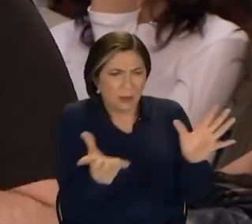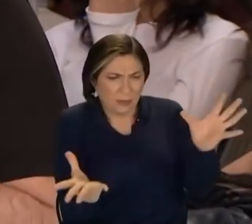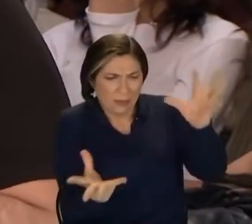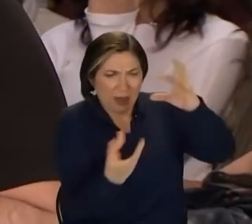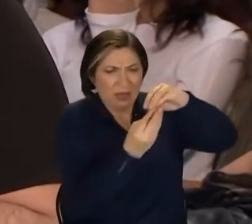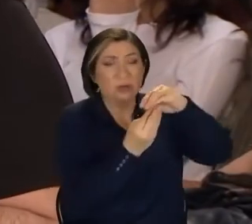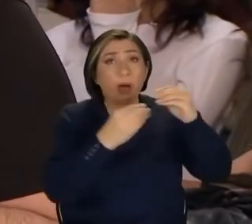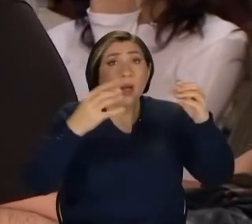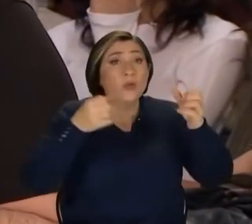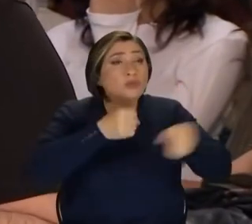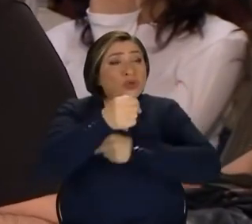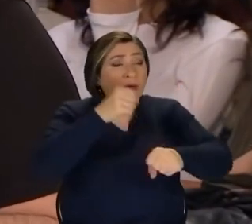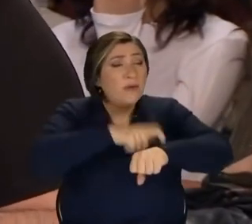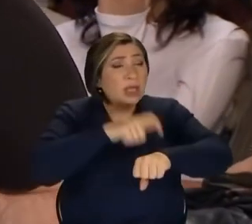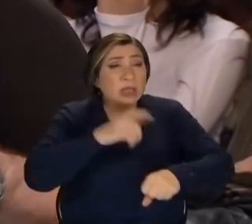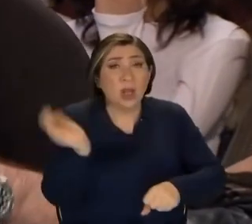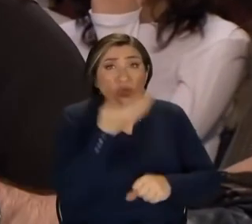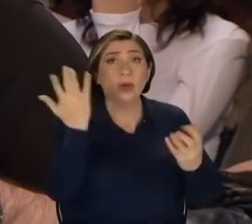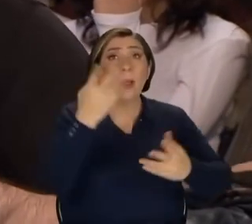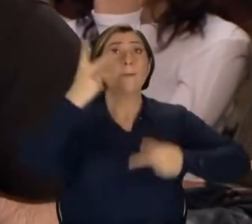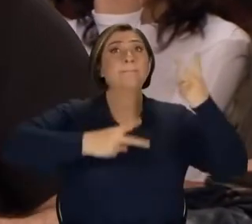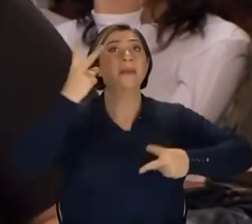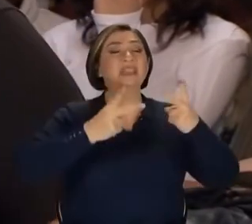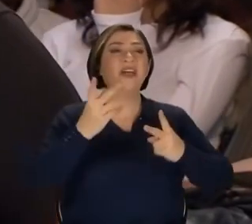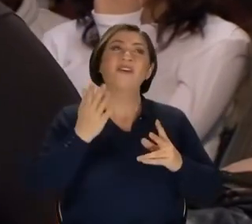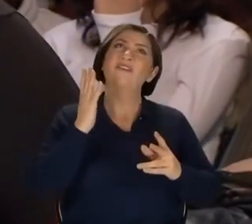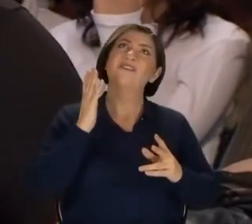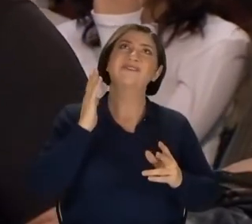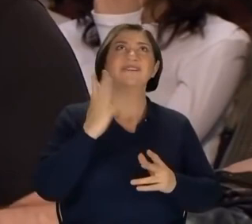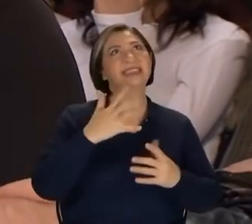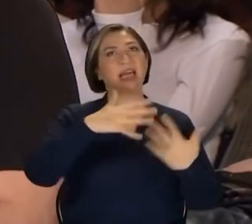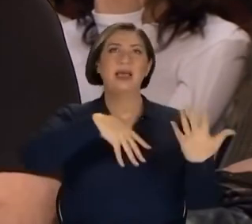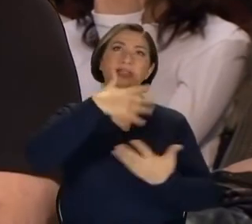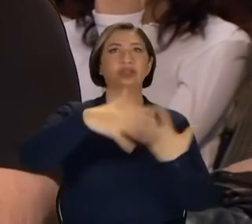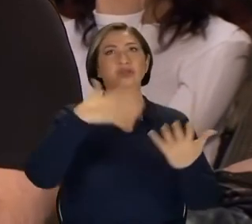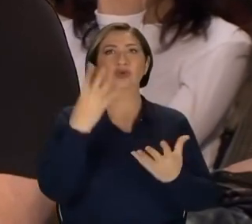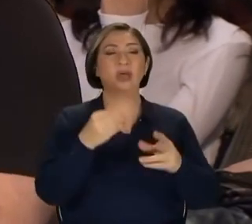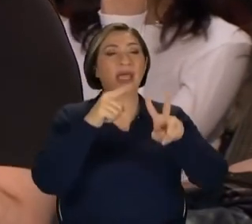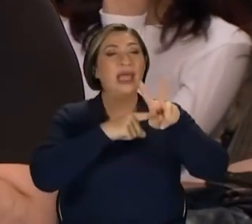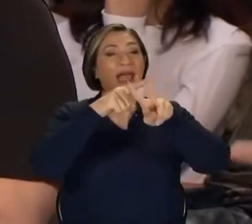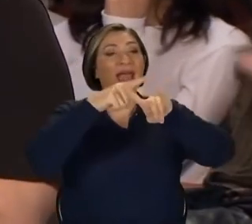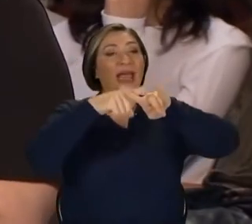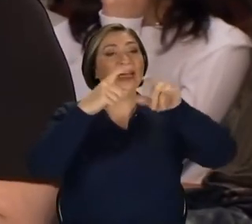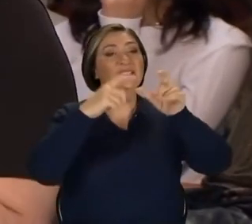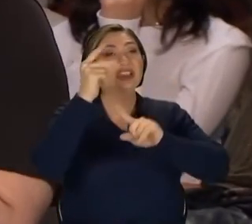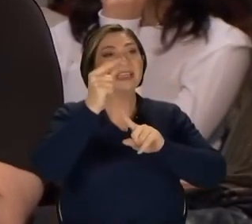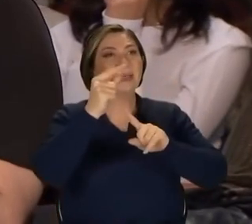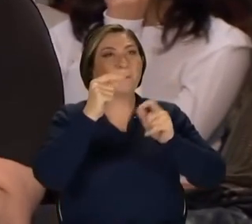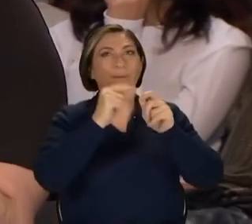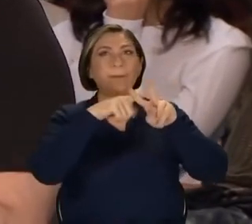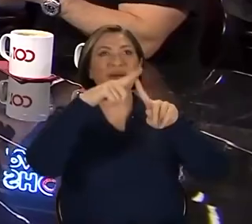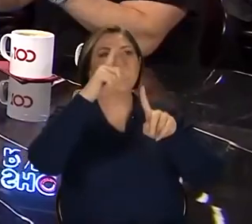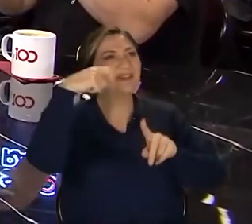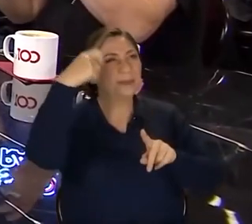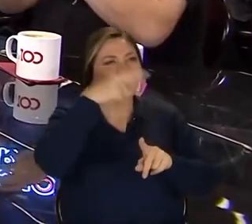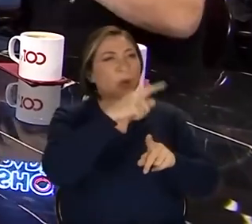birleştirme mücadelesinde vakit geçiriyorum ki bazen fazla karışık oluyor. Yani Yahşi Batı'daki çizgi roman